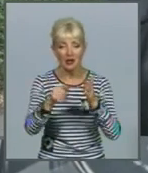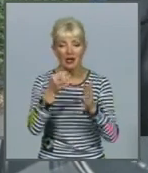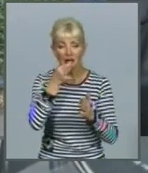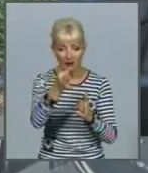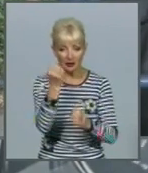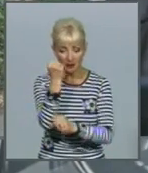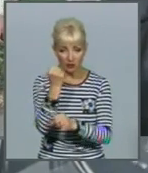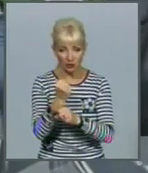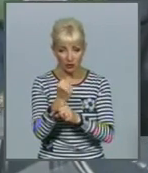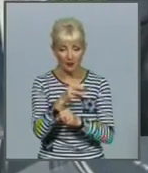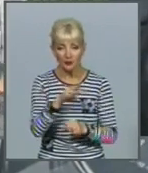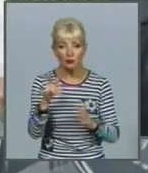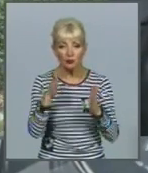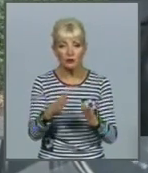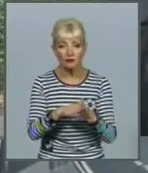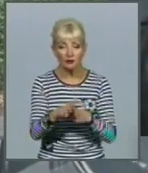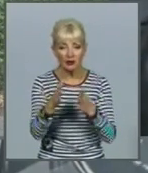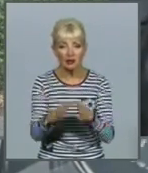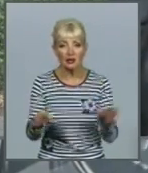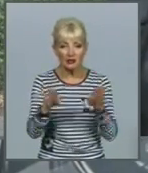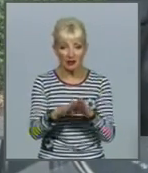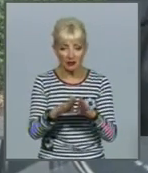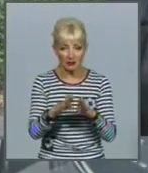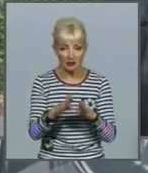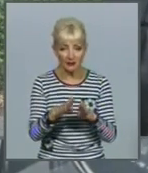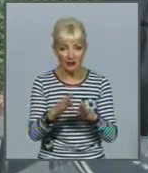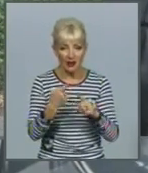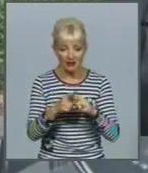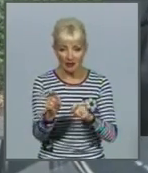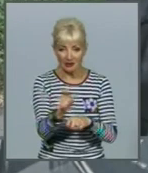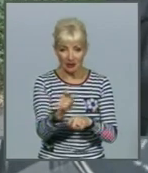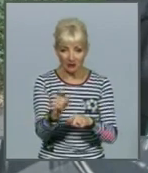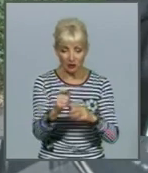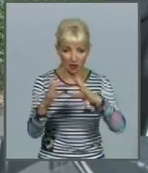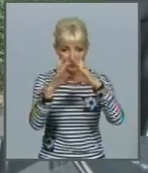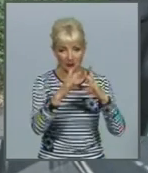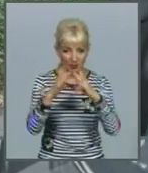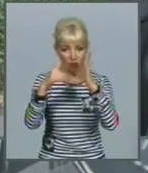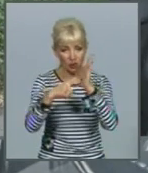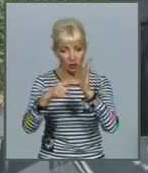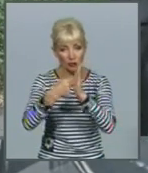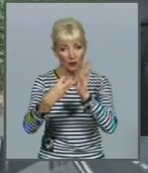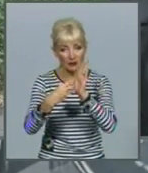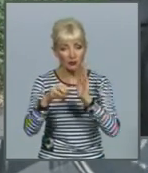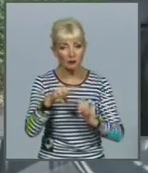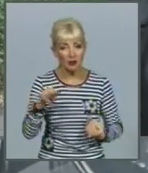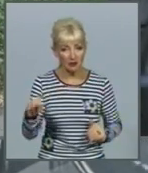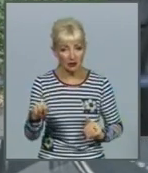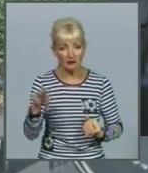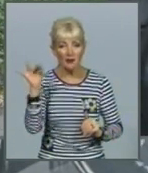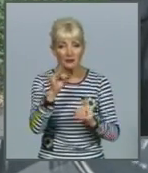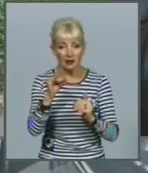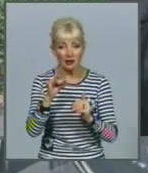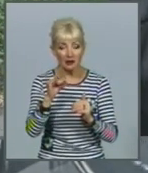будемо виконувати закриття 5 задвіжок діаметром від 600 до 800 мм і впоследствии будуть производитися